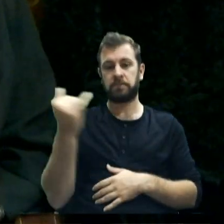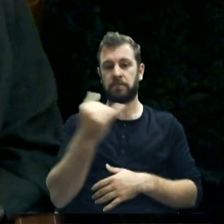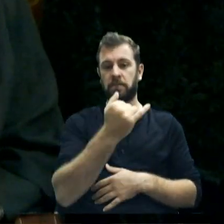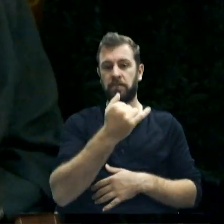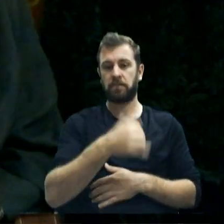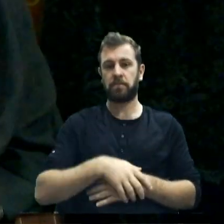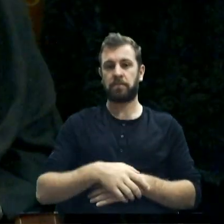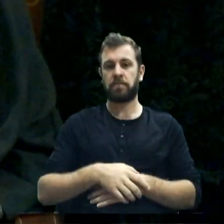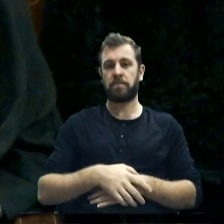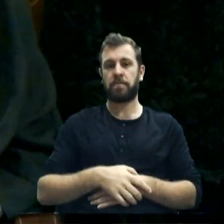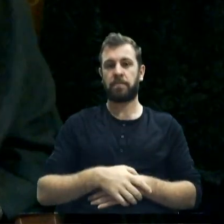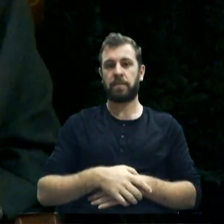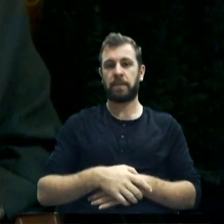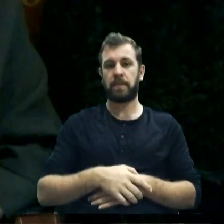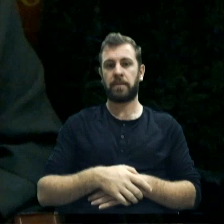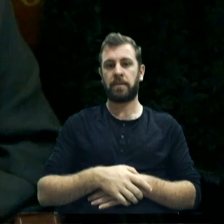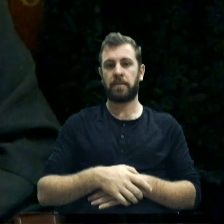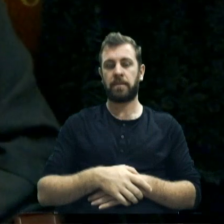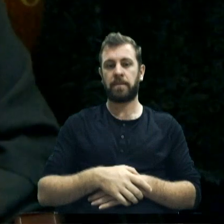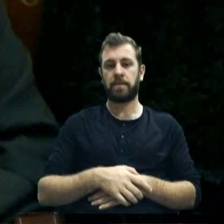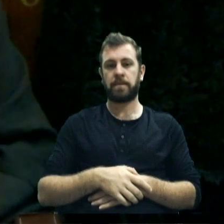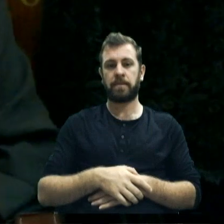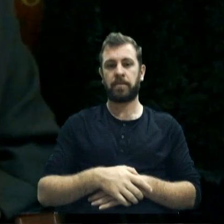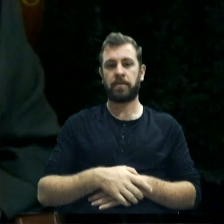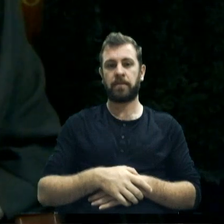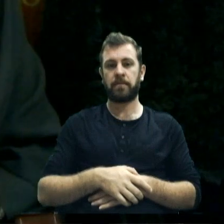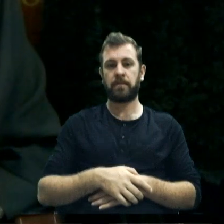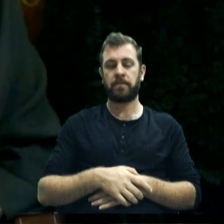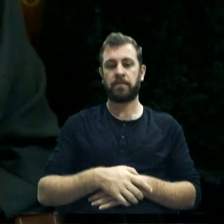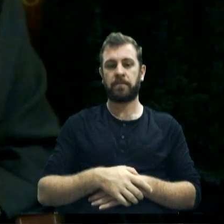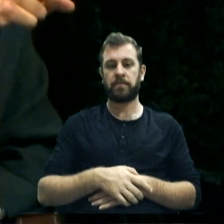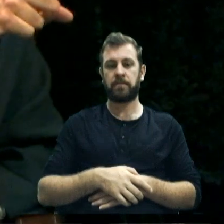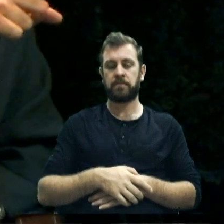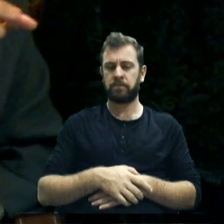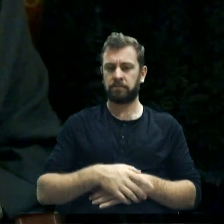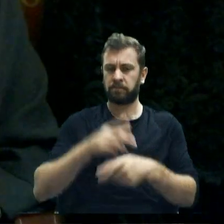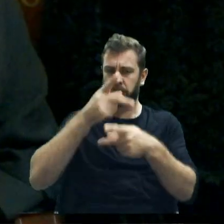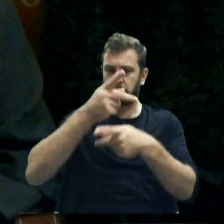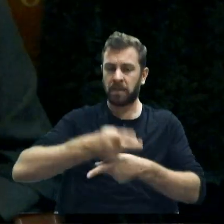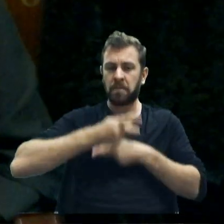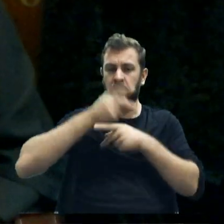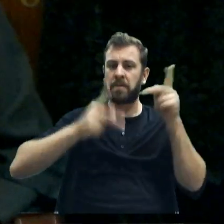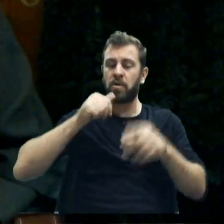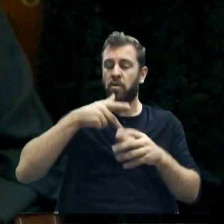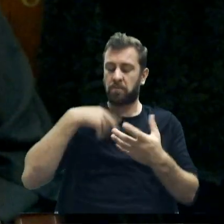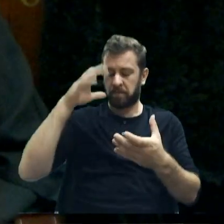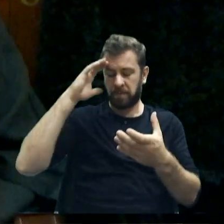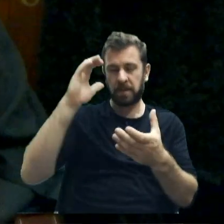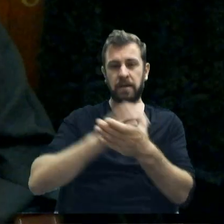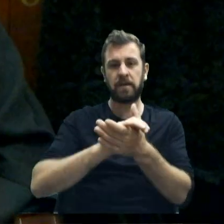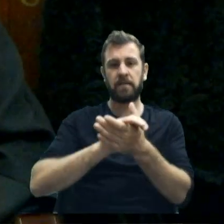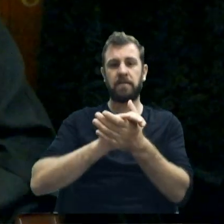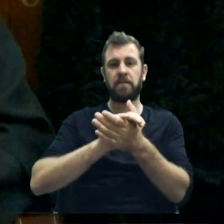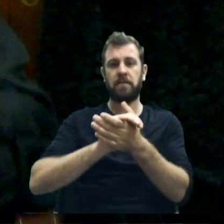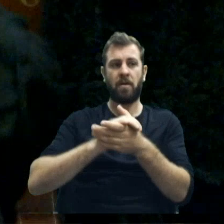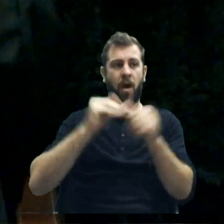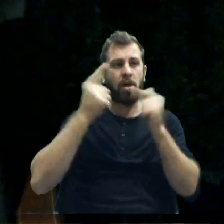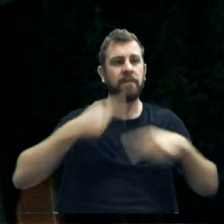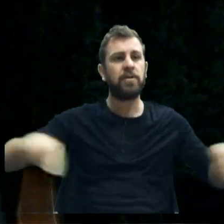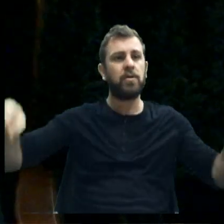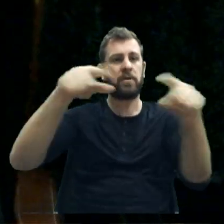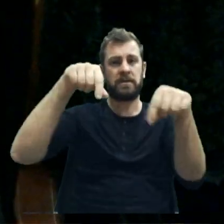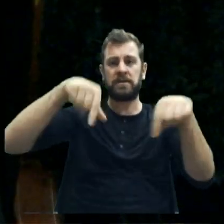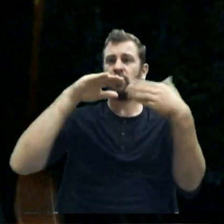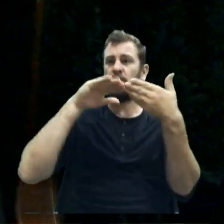أَنفُسَكُمْ وَأَهْلِيكُمْ نَارًا. Very carefully. O you who believe, the mu'mineen, all of you in this room,